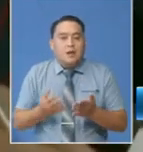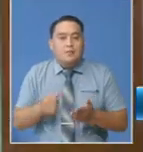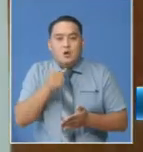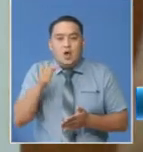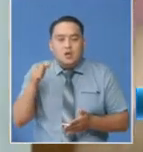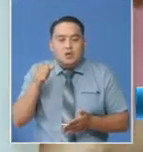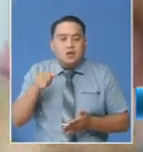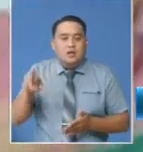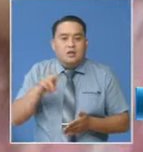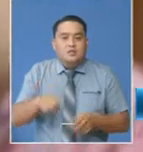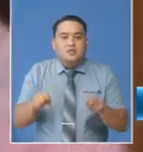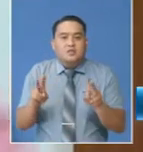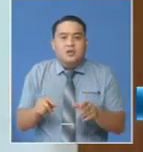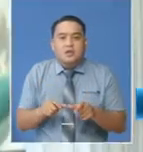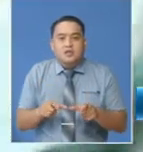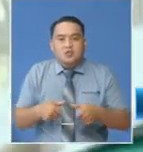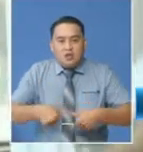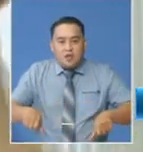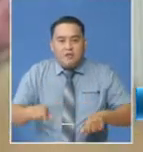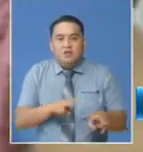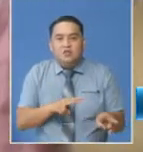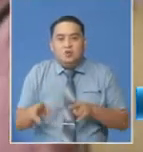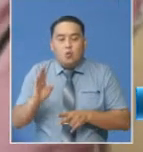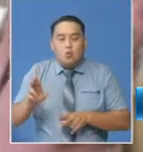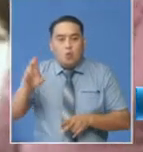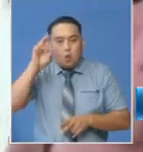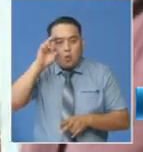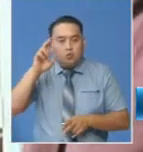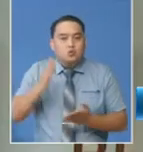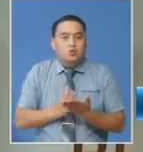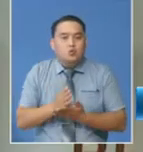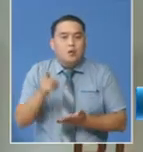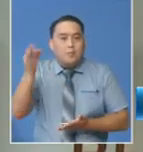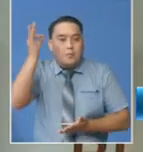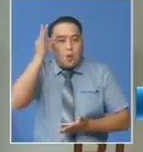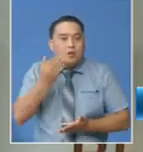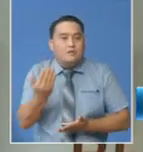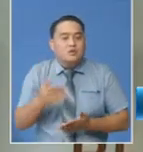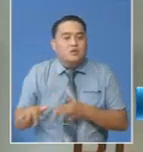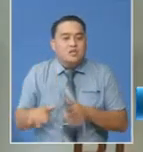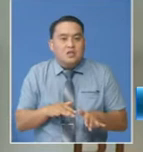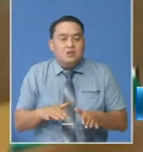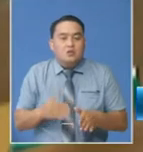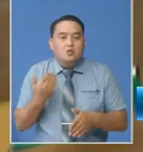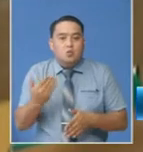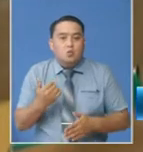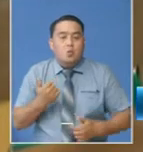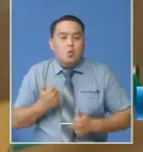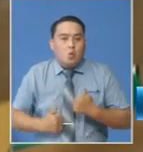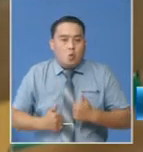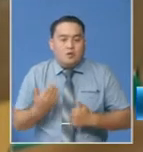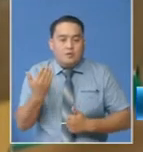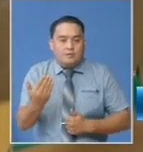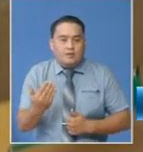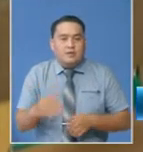прошлого года следит специальный человек. Госслужащий должен всегда помнить, что любые его действия скажутся не только на его имидже,